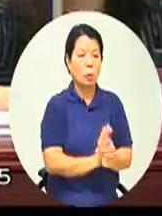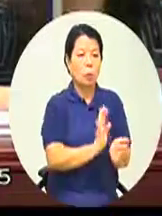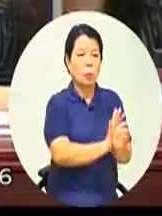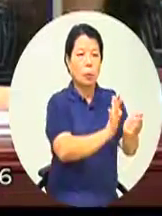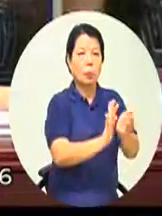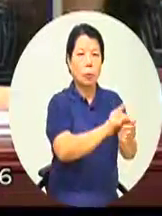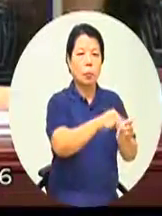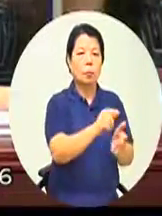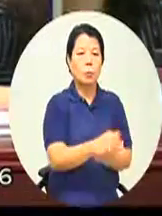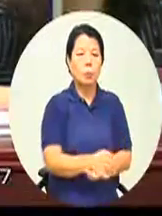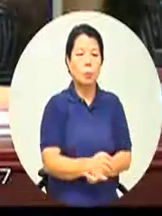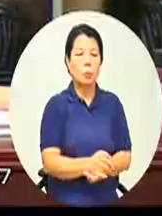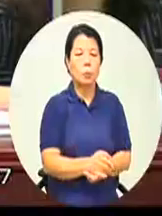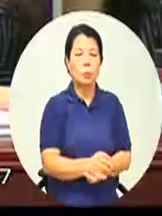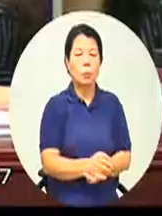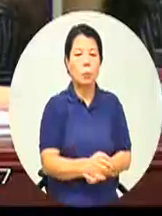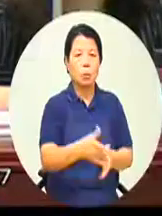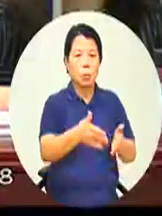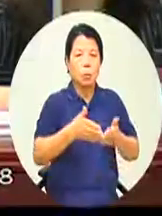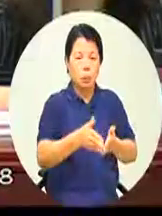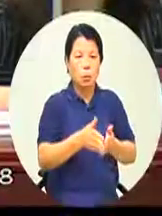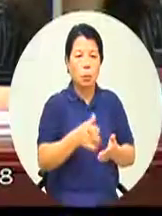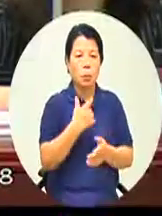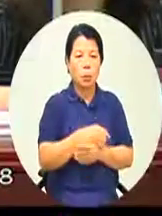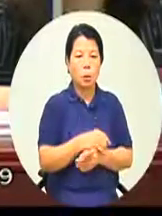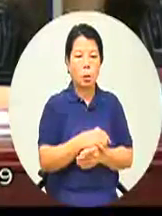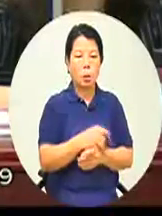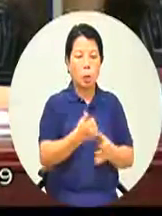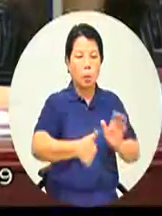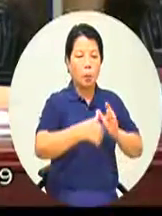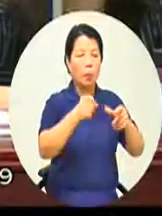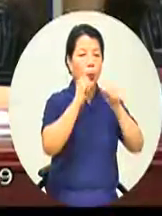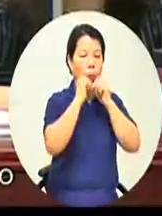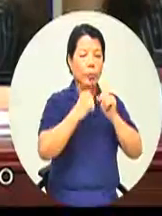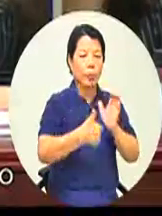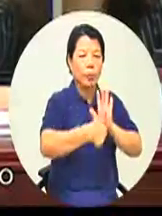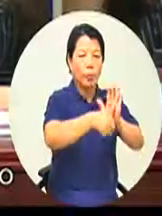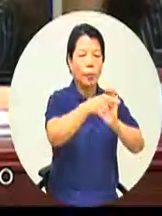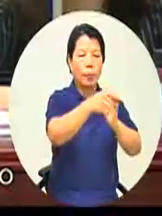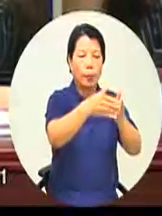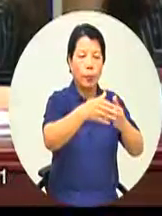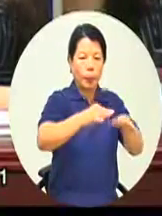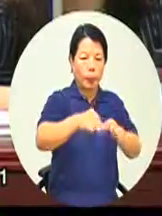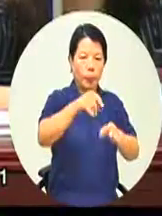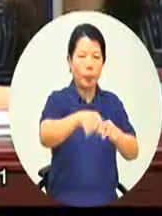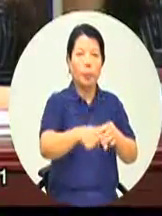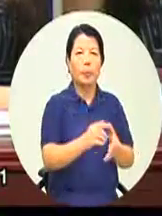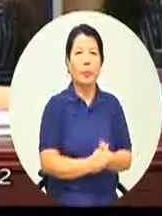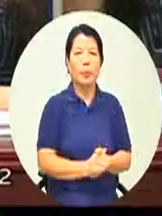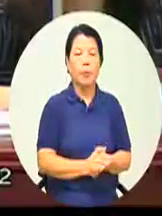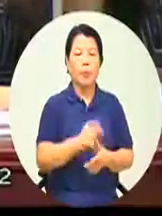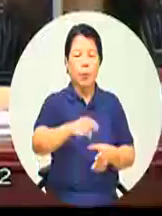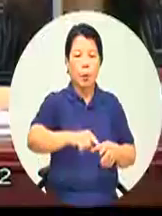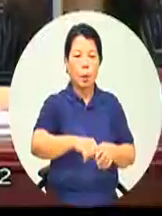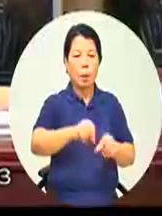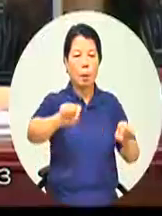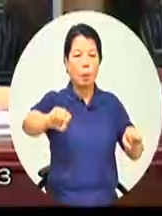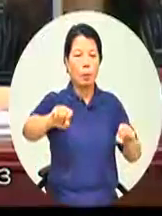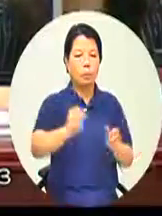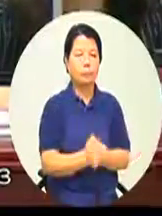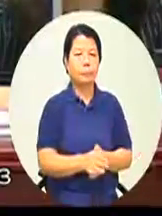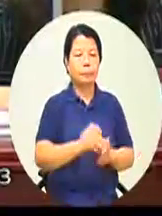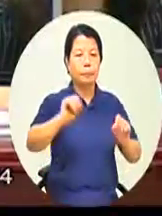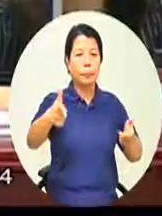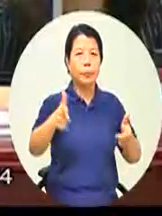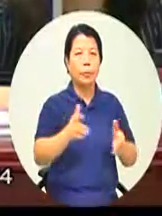些正要起来的一个品牌的经营上啊。所以其实也模式有无同款啊。啊，不过